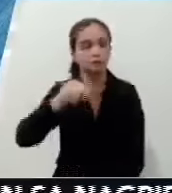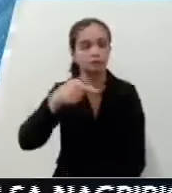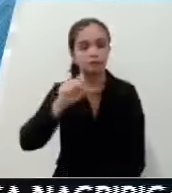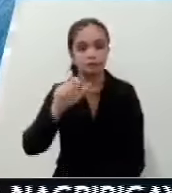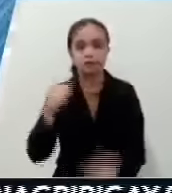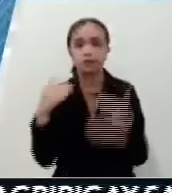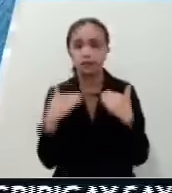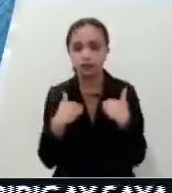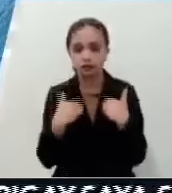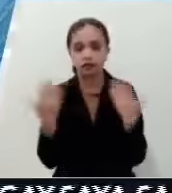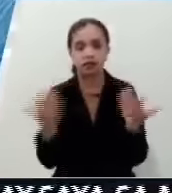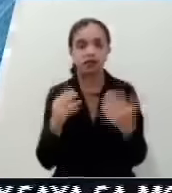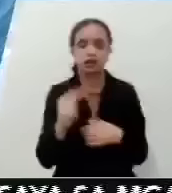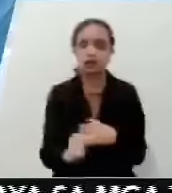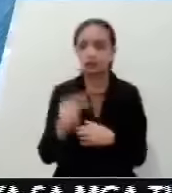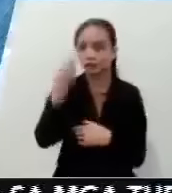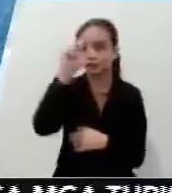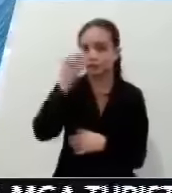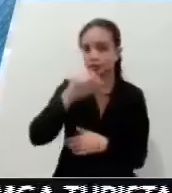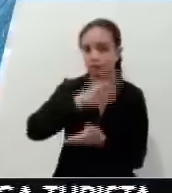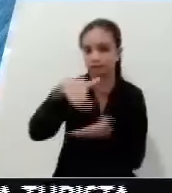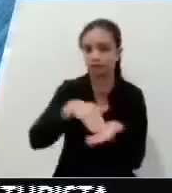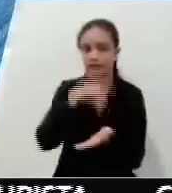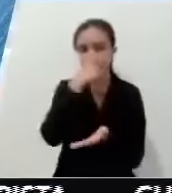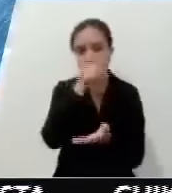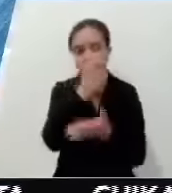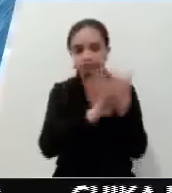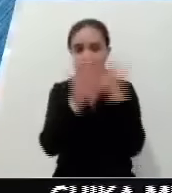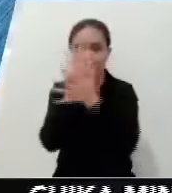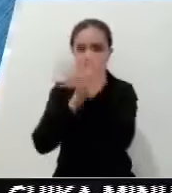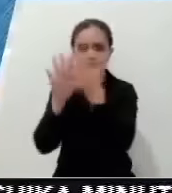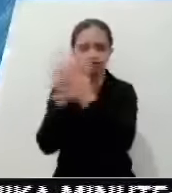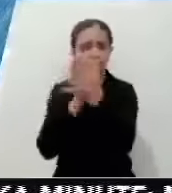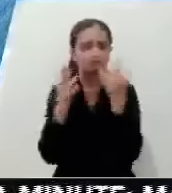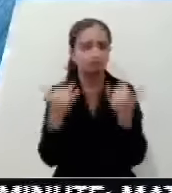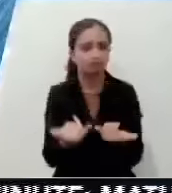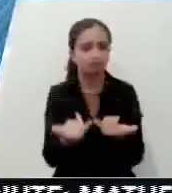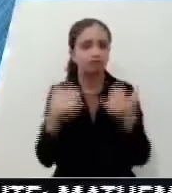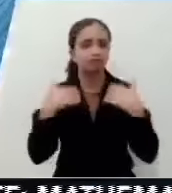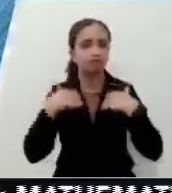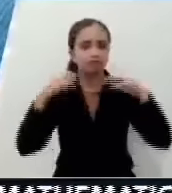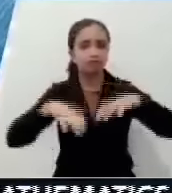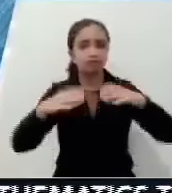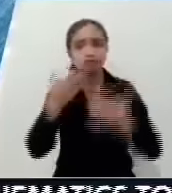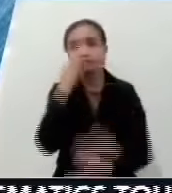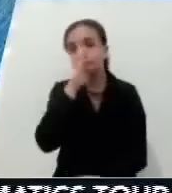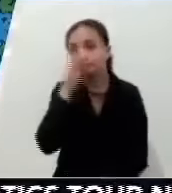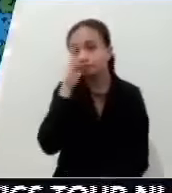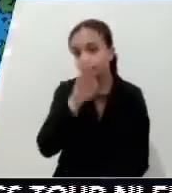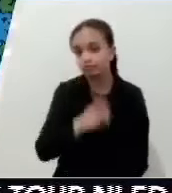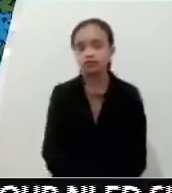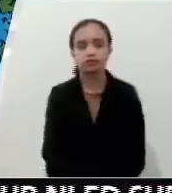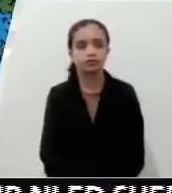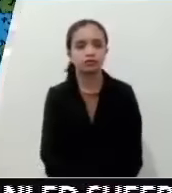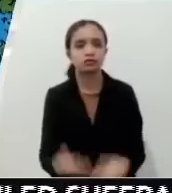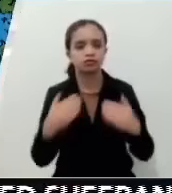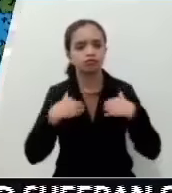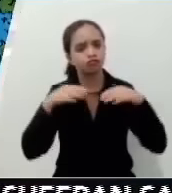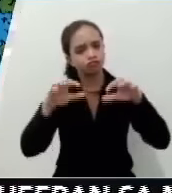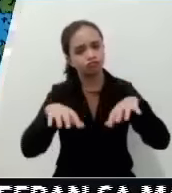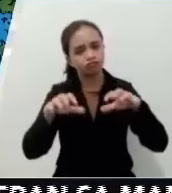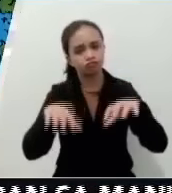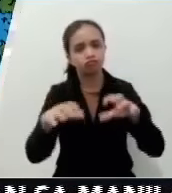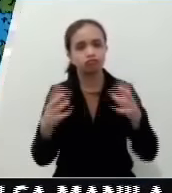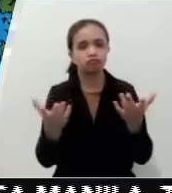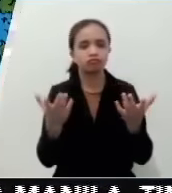sa northern at Central Luzon maulap na kalangitang may mga pag-ulan ang dala niyan sa Bicol Region mahinang pag-ulan naman ang dala nito